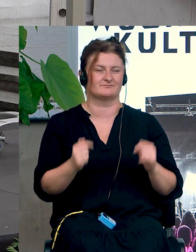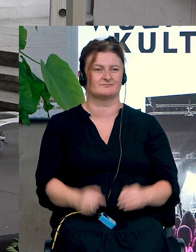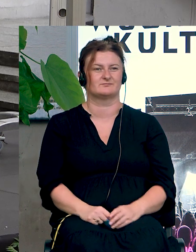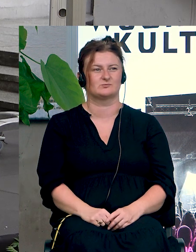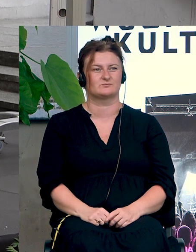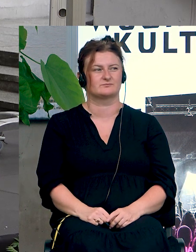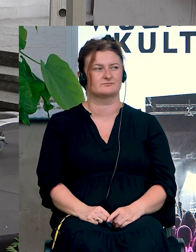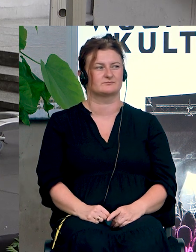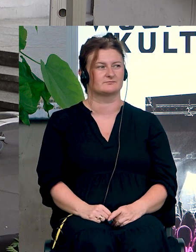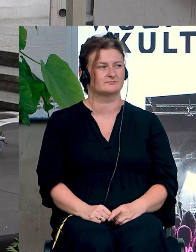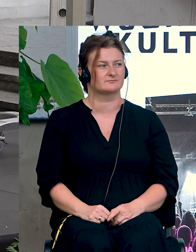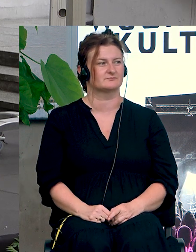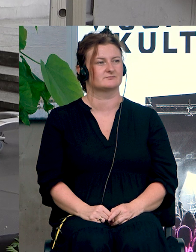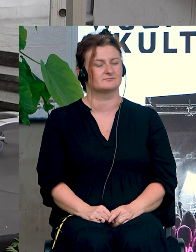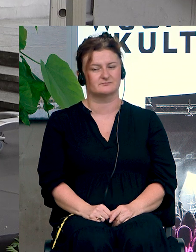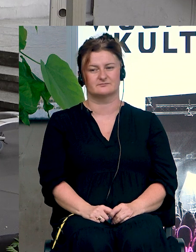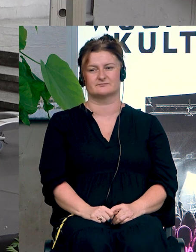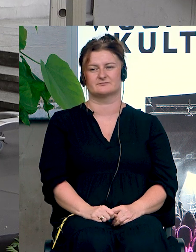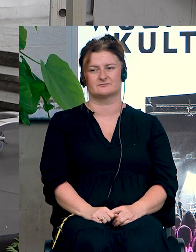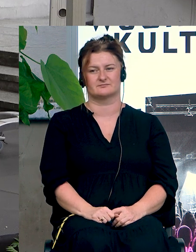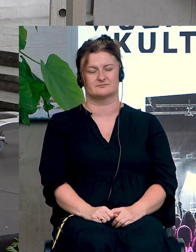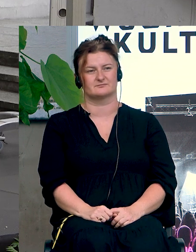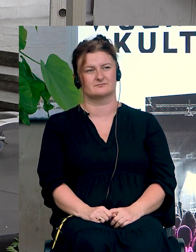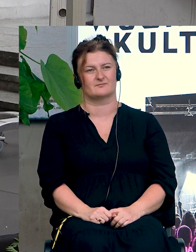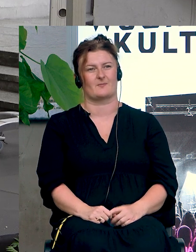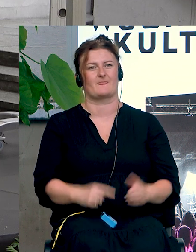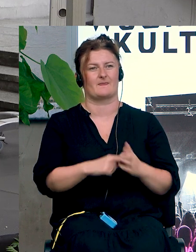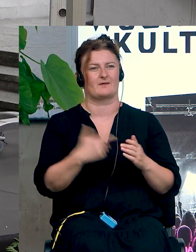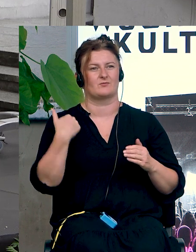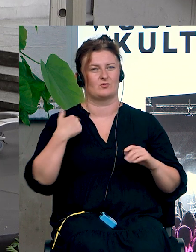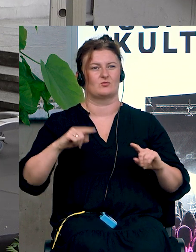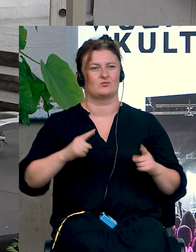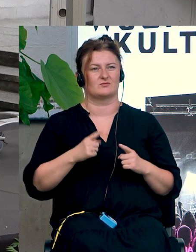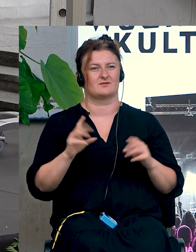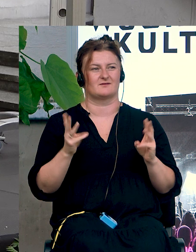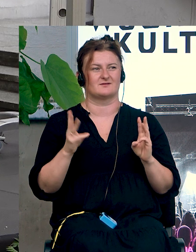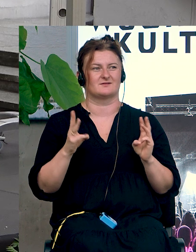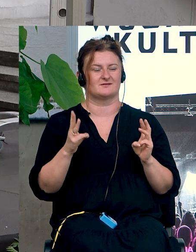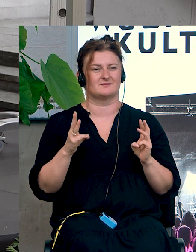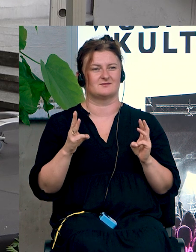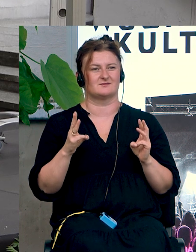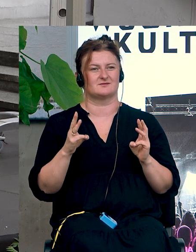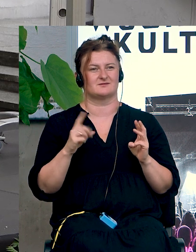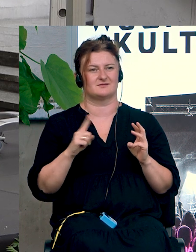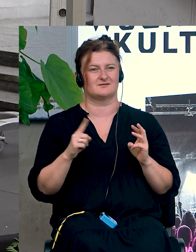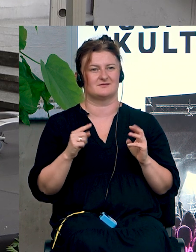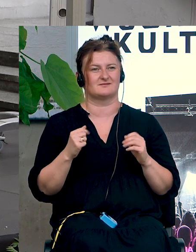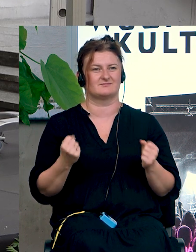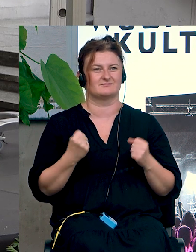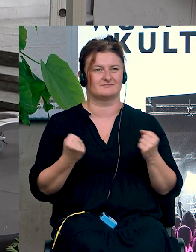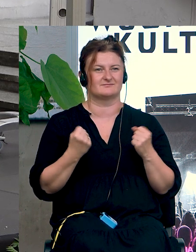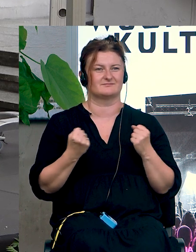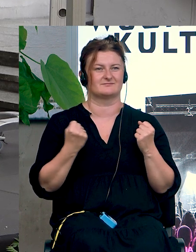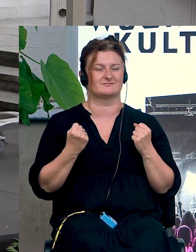Окей. Це був воркшоп, короткий воркшоп з інтенсивного промо сучасної української літератури в